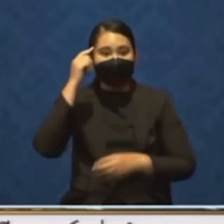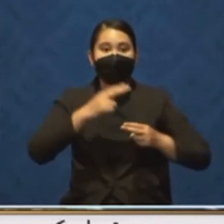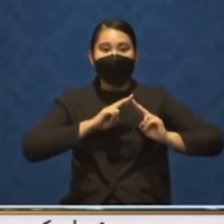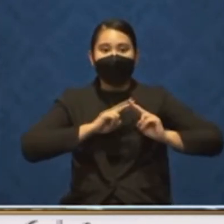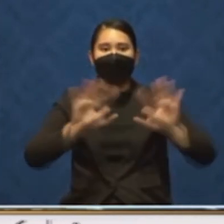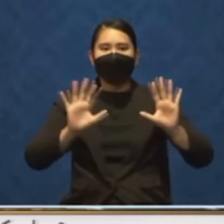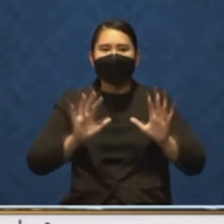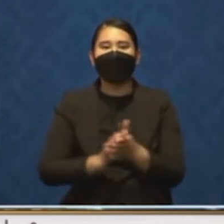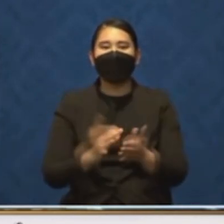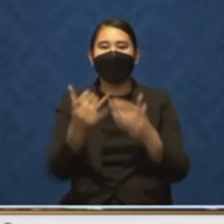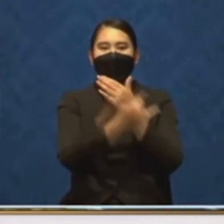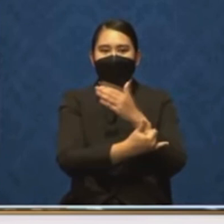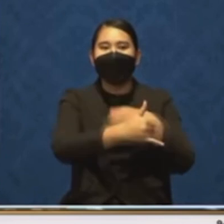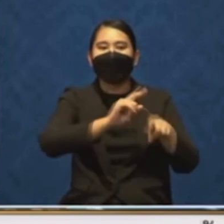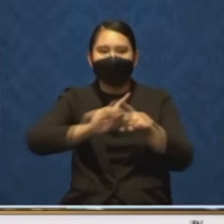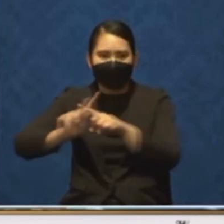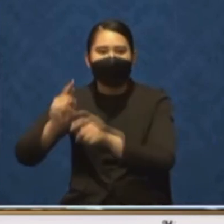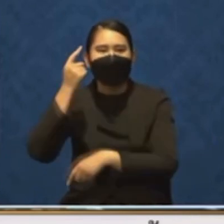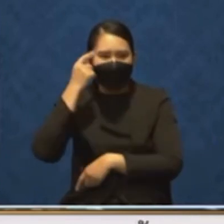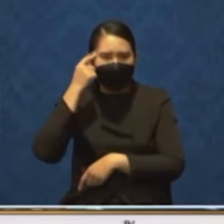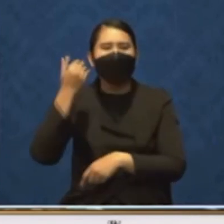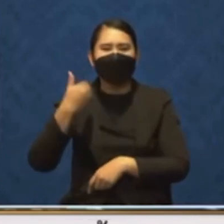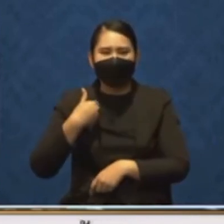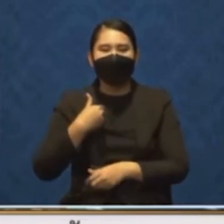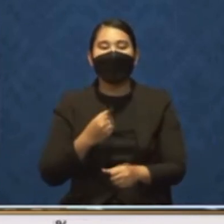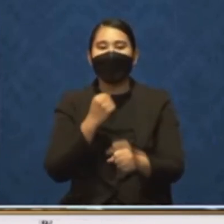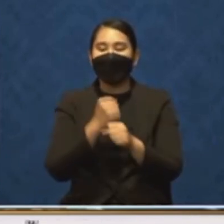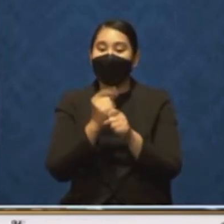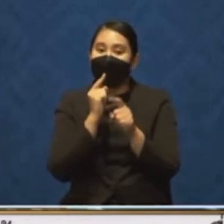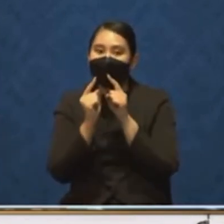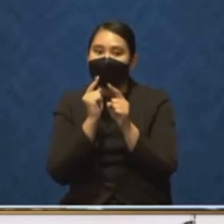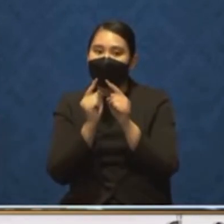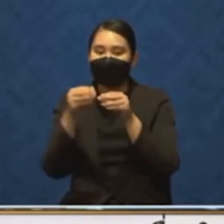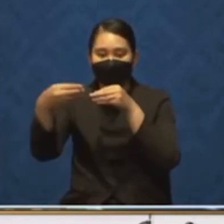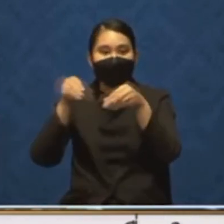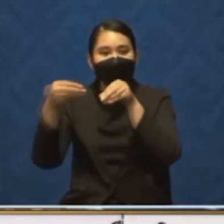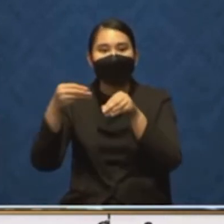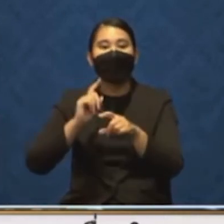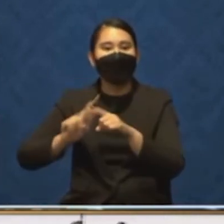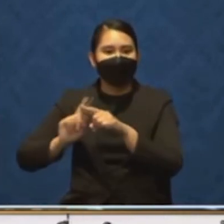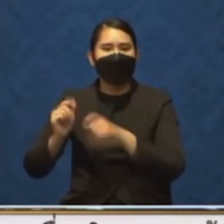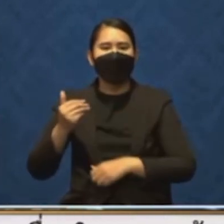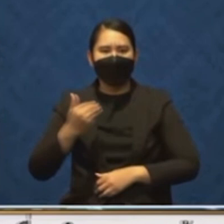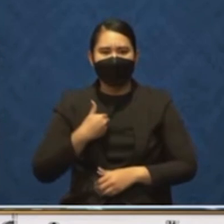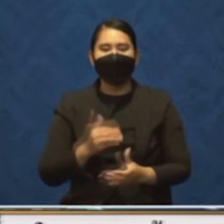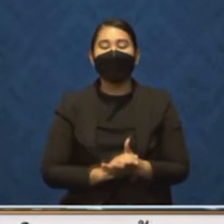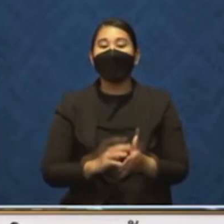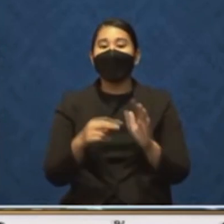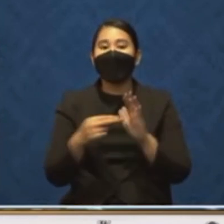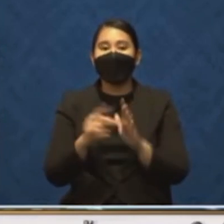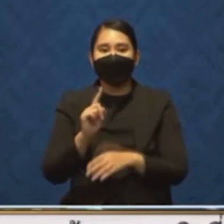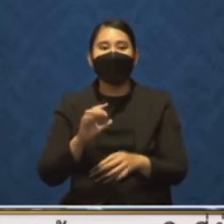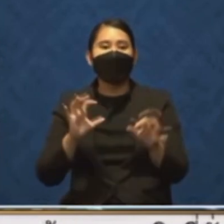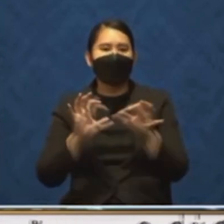แต่ละประเทศที่มีวิธีคิดแบบนี้ก็ทำแบบนี้เช่นเดียวกันเขาก็ไม่เจอระจากับนายทุนผู้ผลิตไฟฟ้าของเขาเพื่อที่จะ